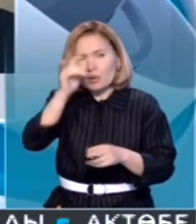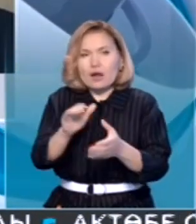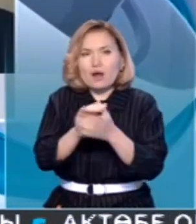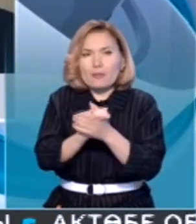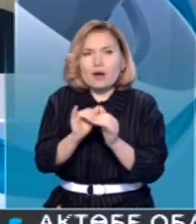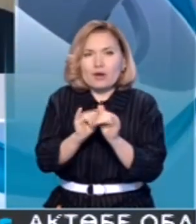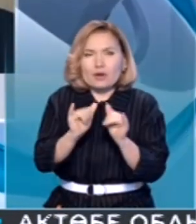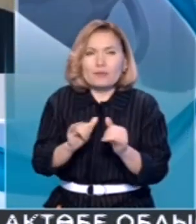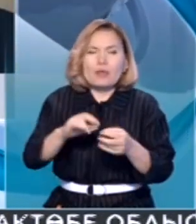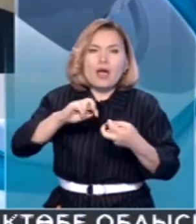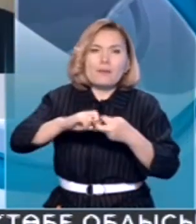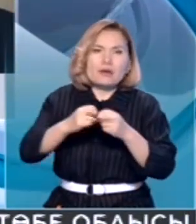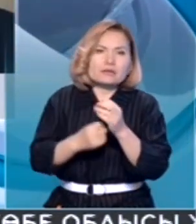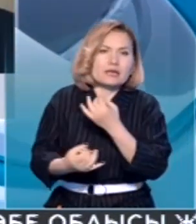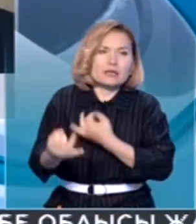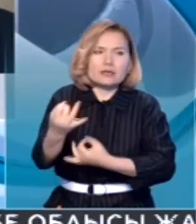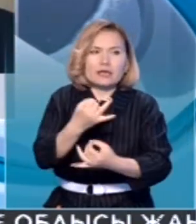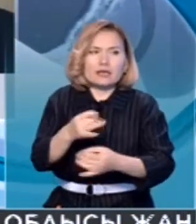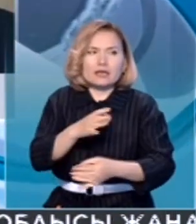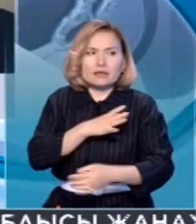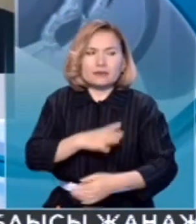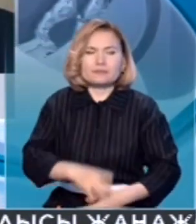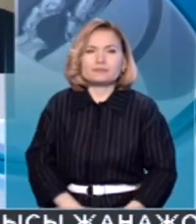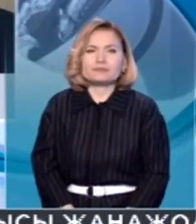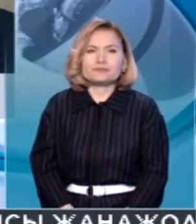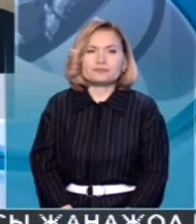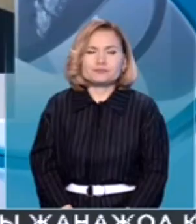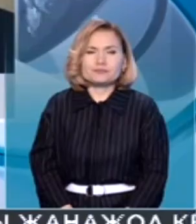әрі дамыту мәселелерін талқылады.